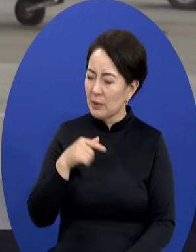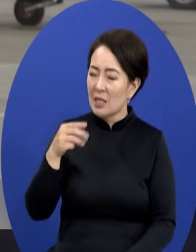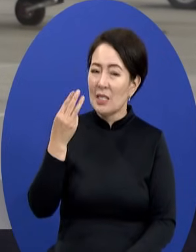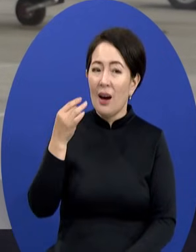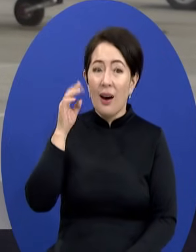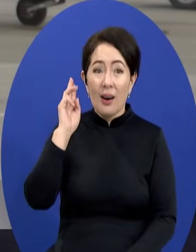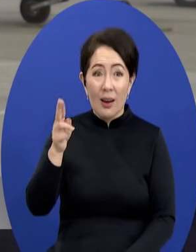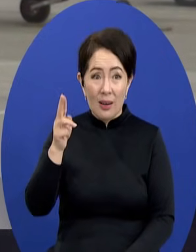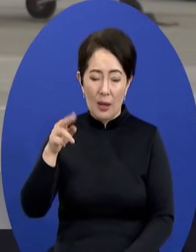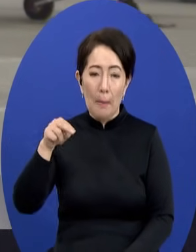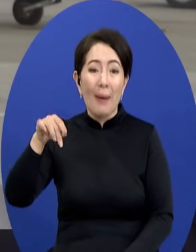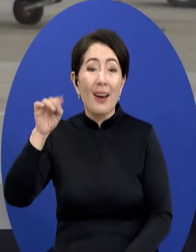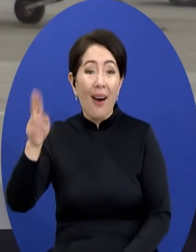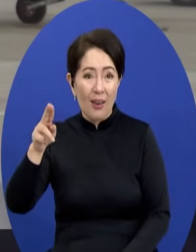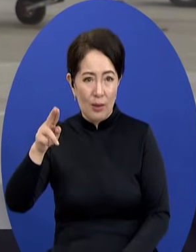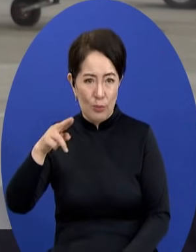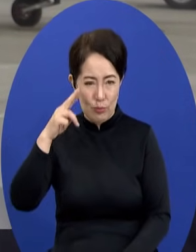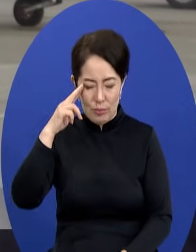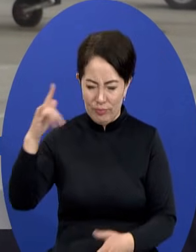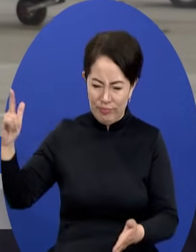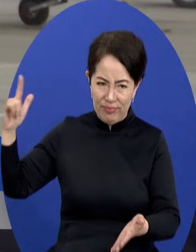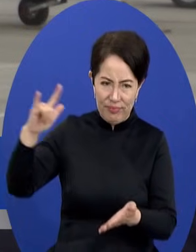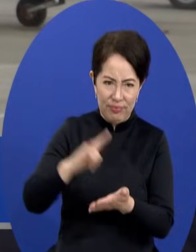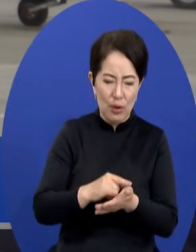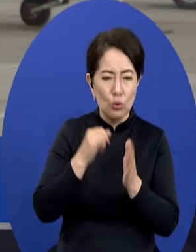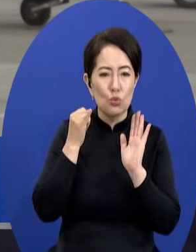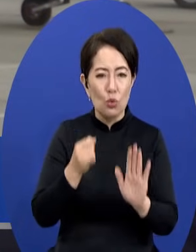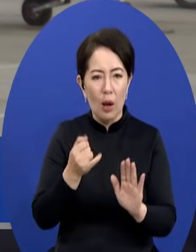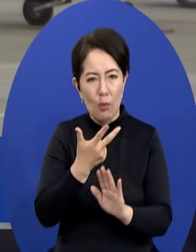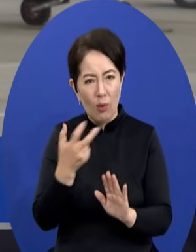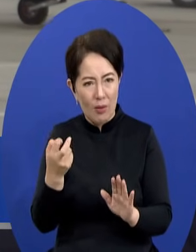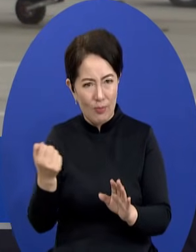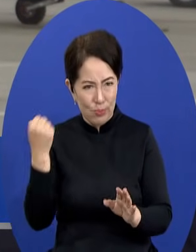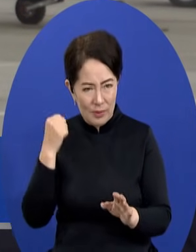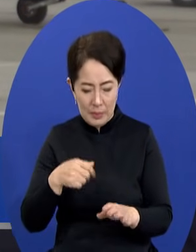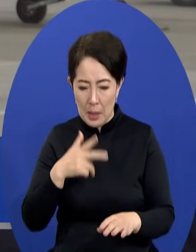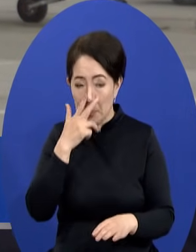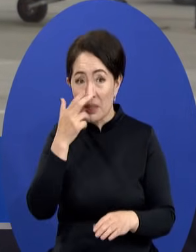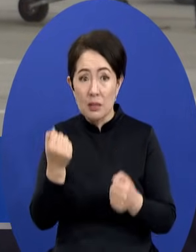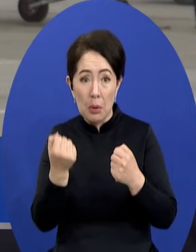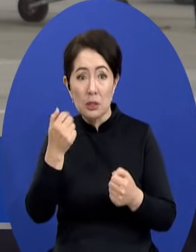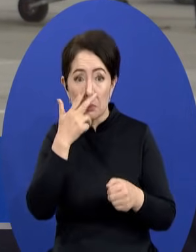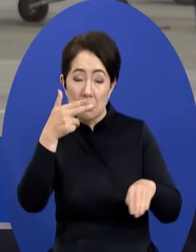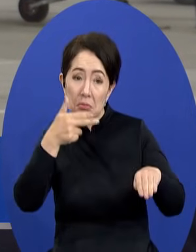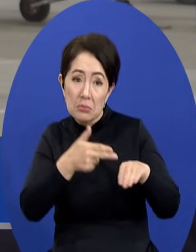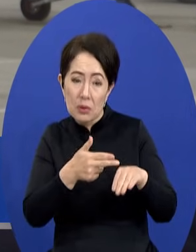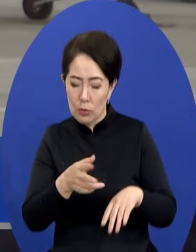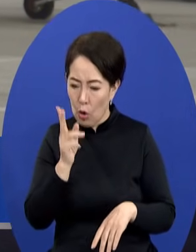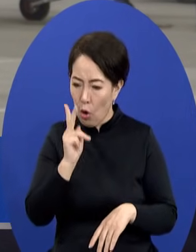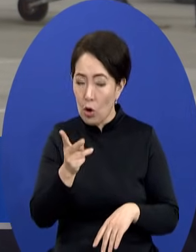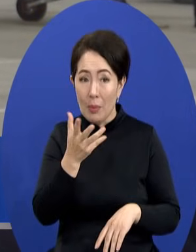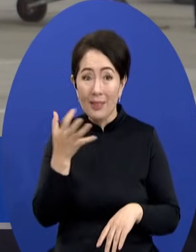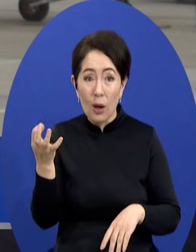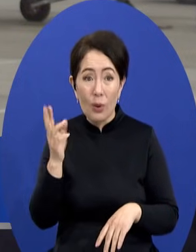хүлэг маань Парагаас 7300 км-ийн зайд уулж ирлээ. Энэ онгоцонд маань энгийн автомашины түлш ашигладаг 2500 км